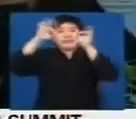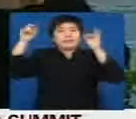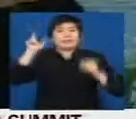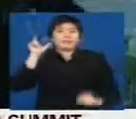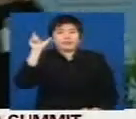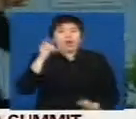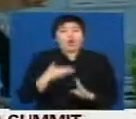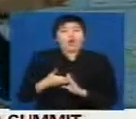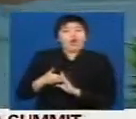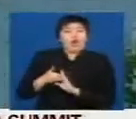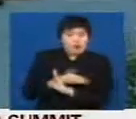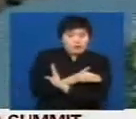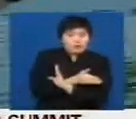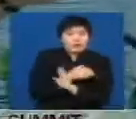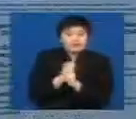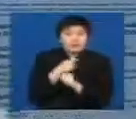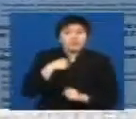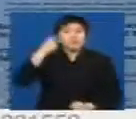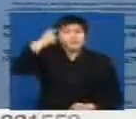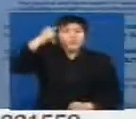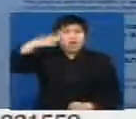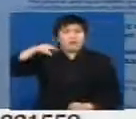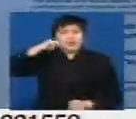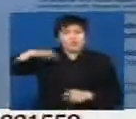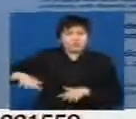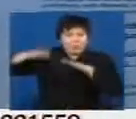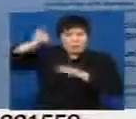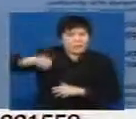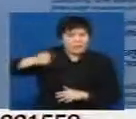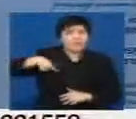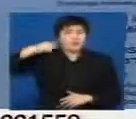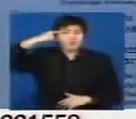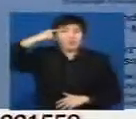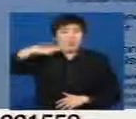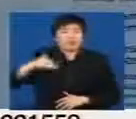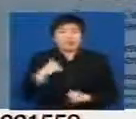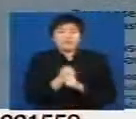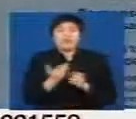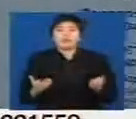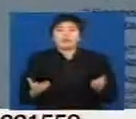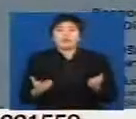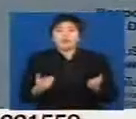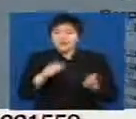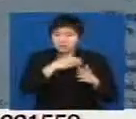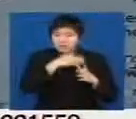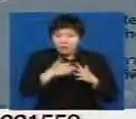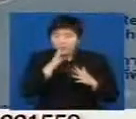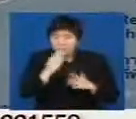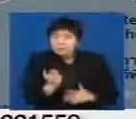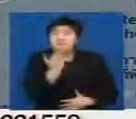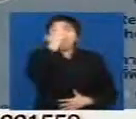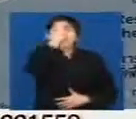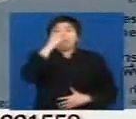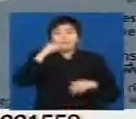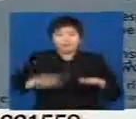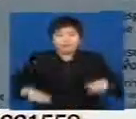ก่อนเกิดเหตุรับมือยังไงคืออันที่รู้แล้วจะมาแน่แล้วขณะเกิดเหตุนะครับเผชิญเหตุจะเอายังไงหลังแล้วเนี่ย